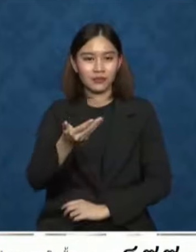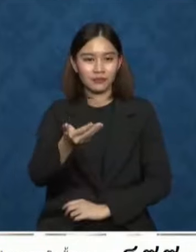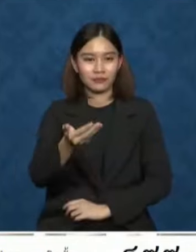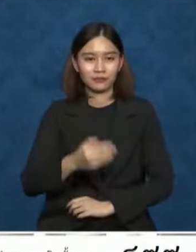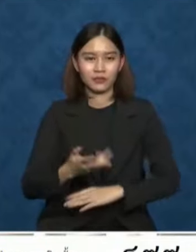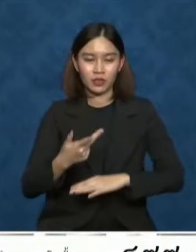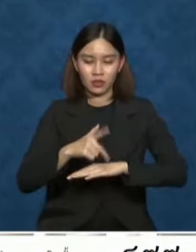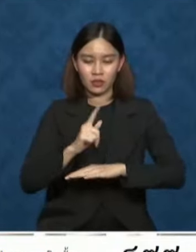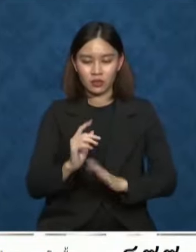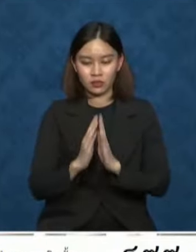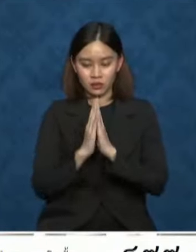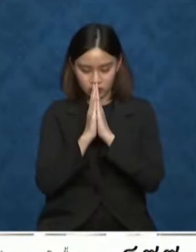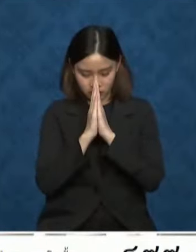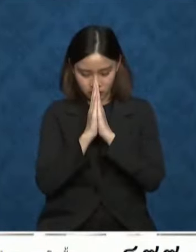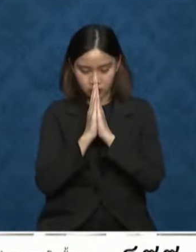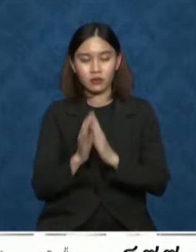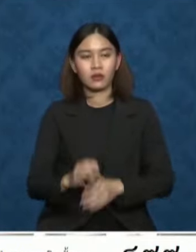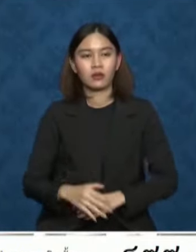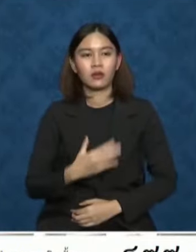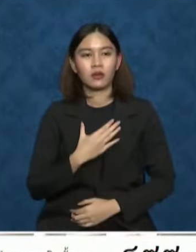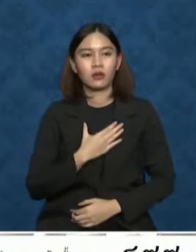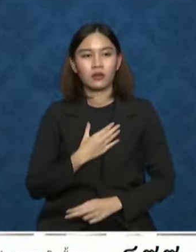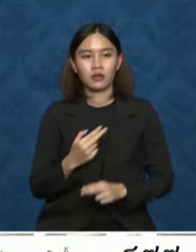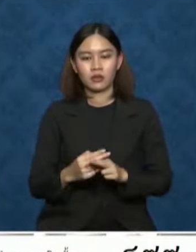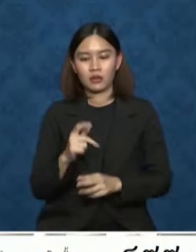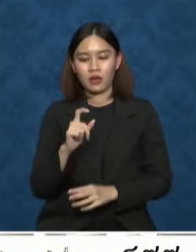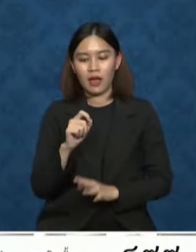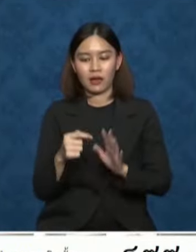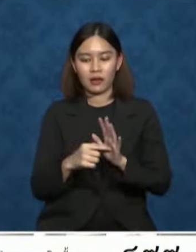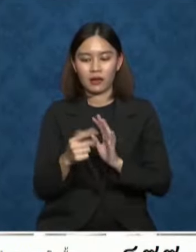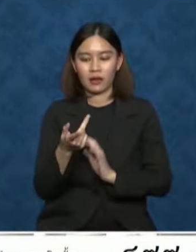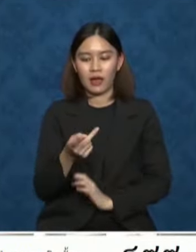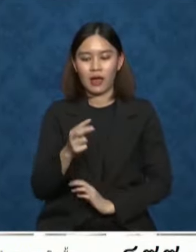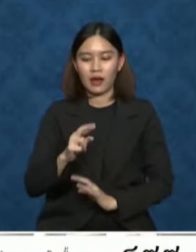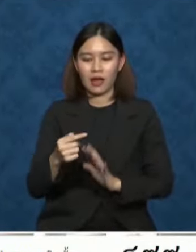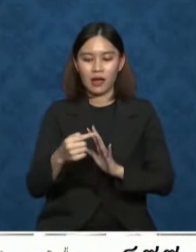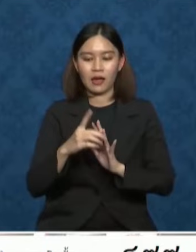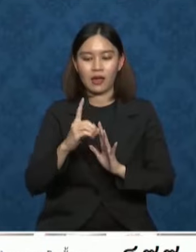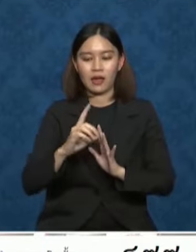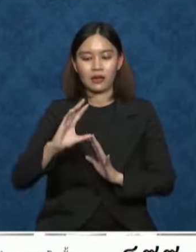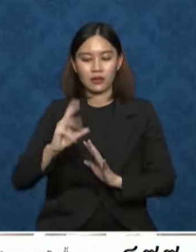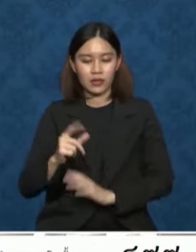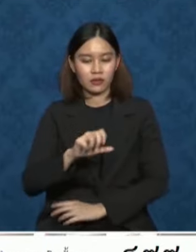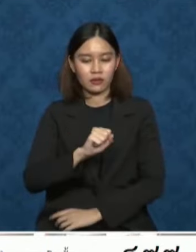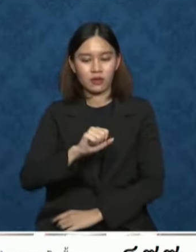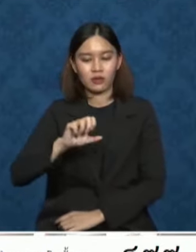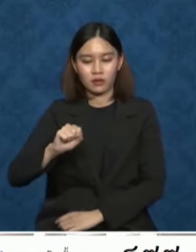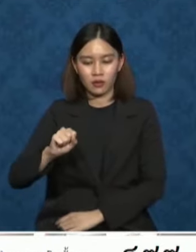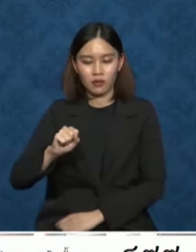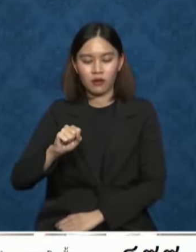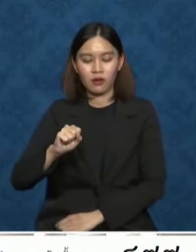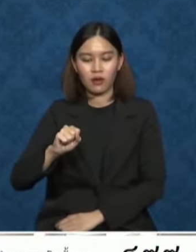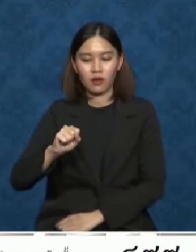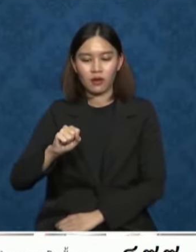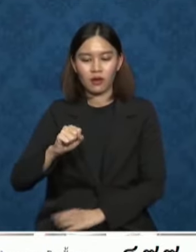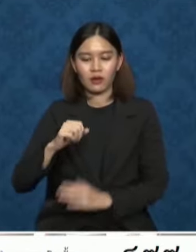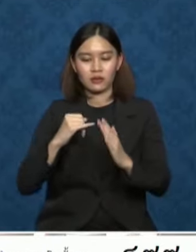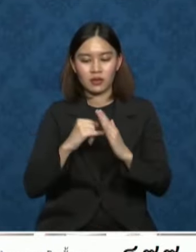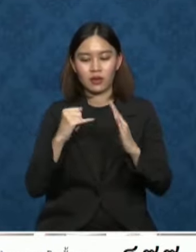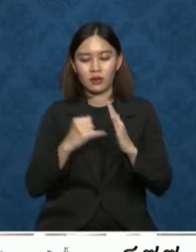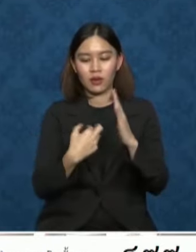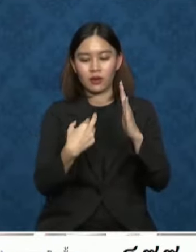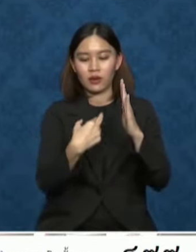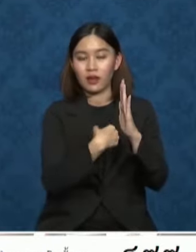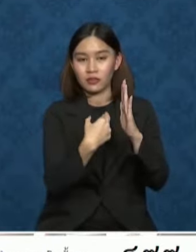คับกัเรีนท่านประทาน สภาผู้ทลัธด ที่ขรบกับผมในัรราเดชธ ผมมทักโรษ สมาชิภาผู้ท lsdor จงวัต